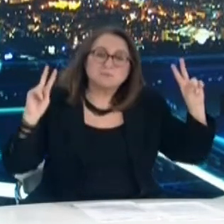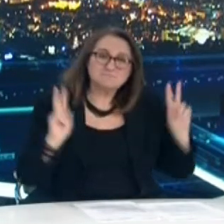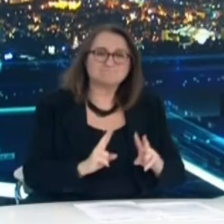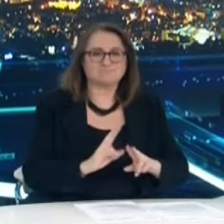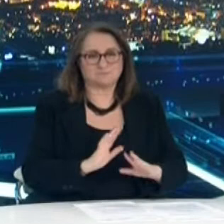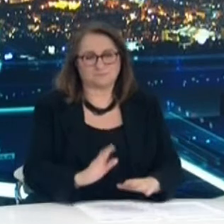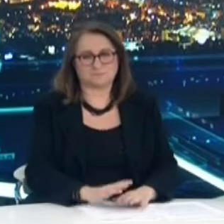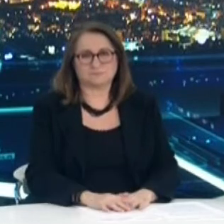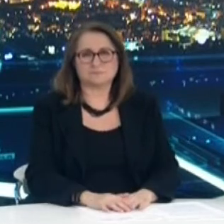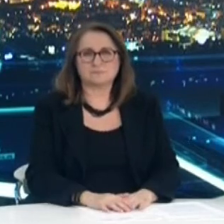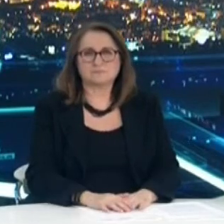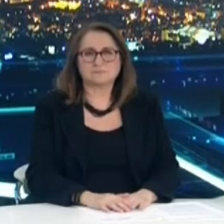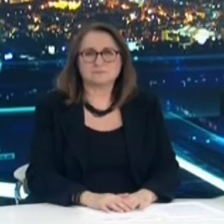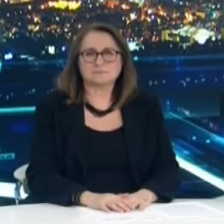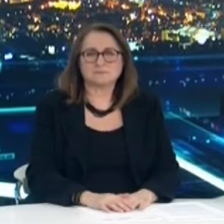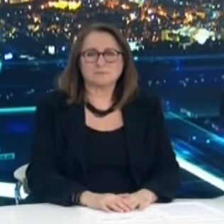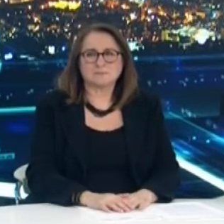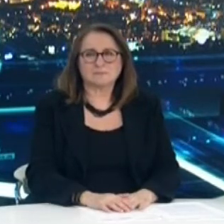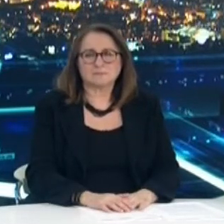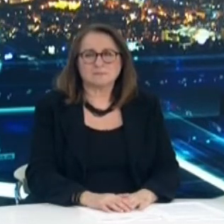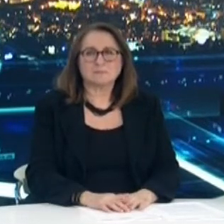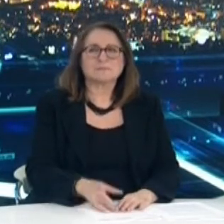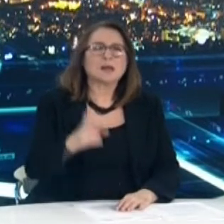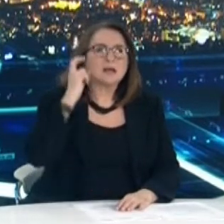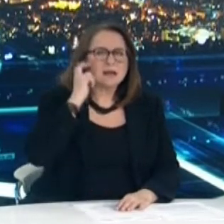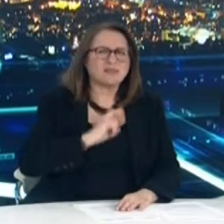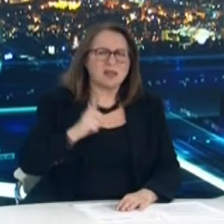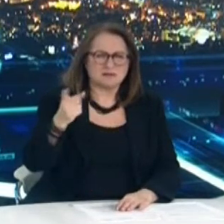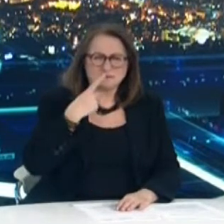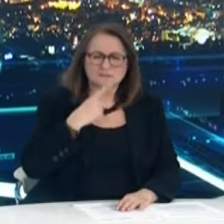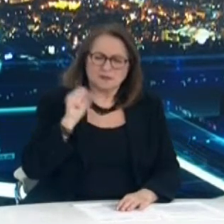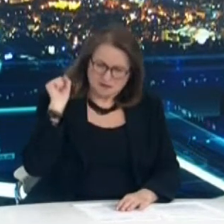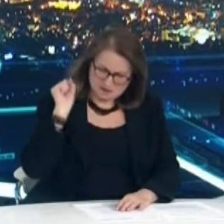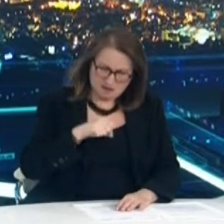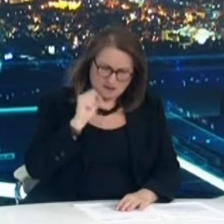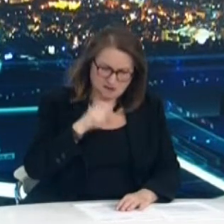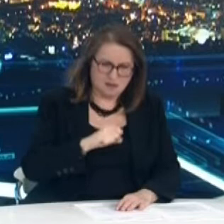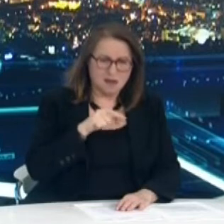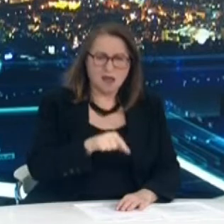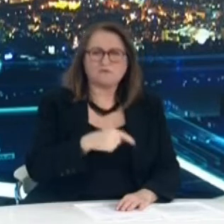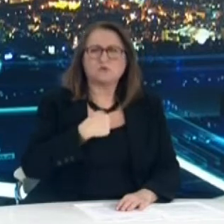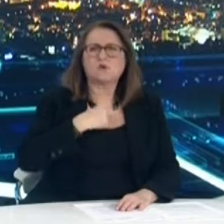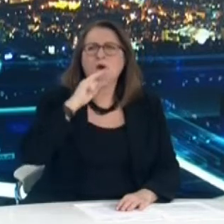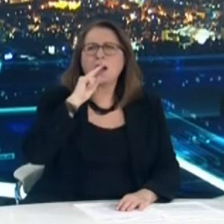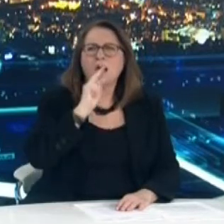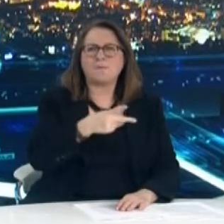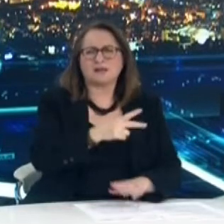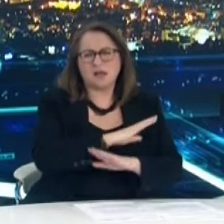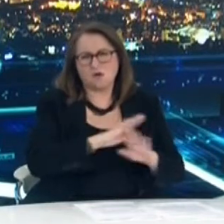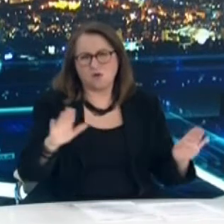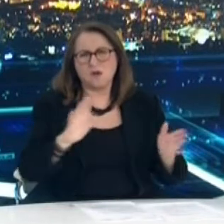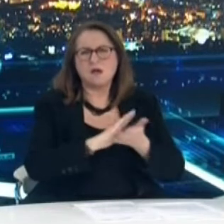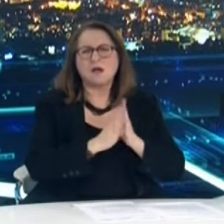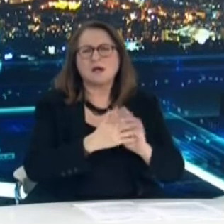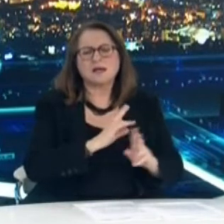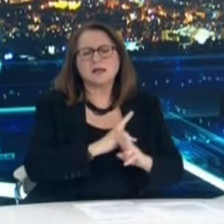Και ναι, η απάντηση είναι ξεκάθαρη. Εφόσον μπορέσουμε να τηρήσουμε αυστηρά τα μέτρα, θα μπορέσουμε να